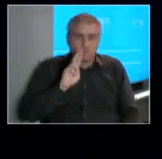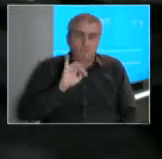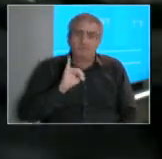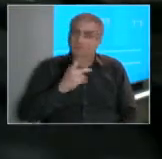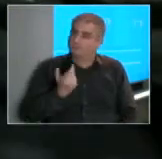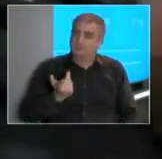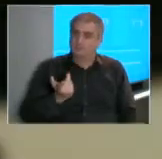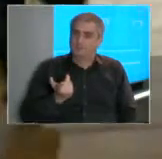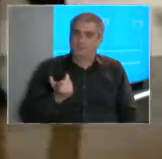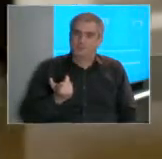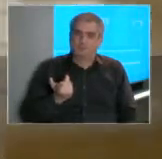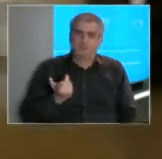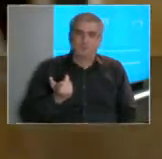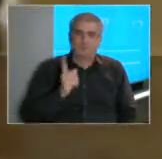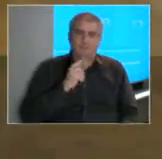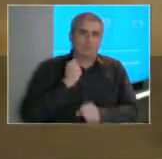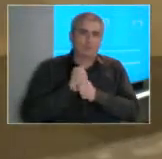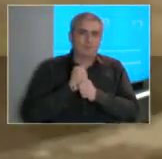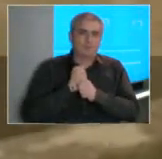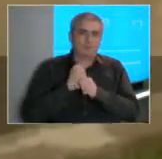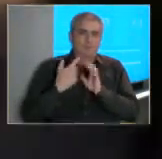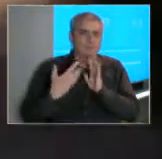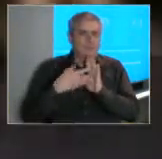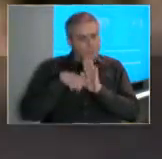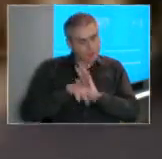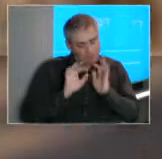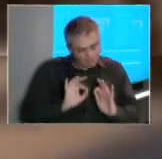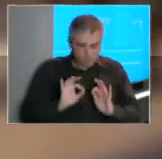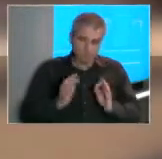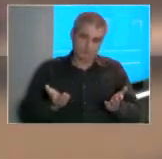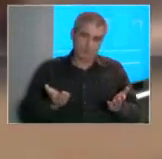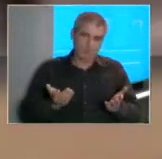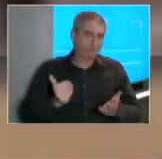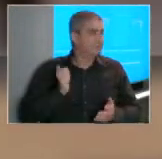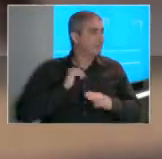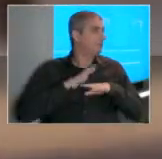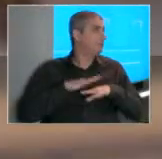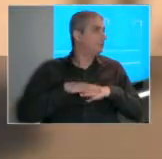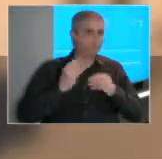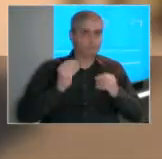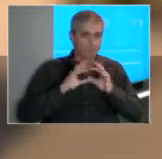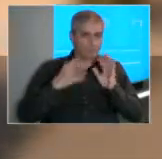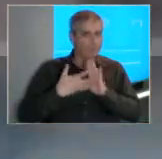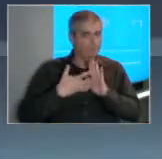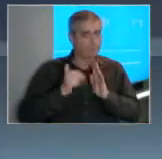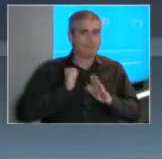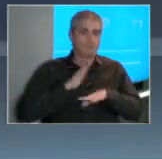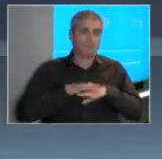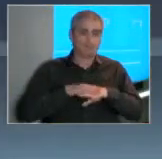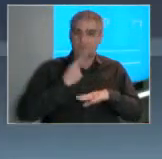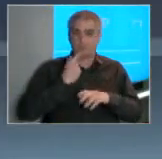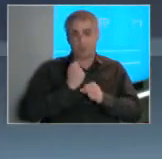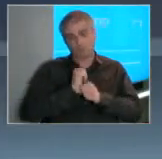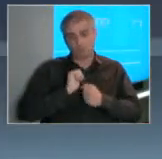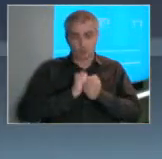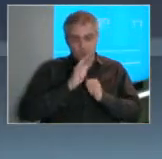עומרי, שלא נעשים בחינות אמיתיות של... צבא מקצועי, שמישהו התחיל לבדוק פה צבא מקצועי, לא אמרנו אם